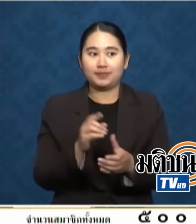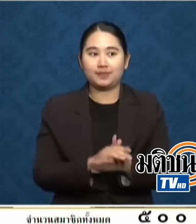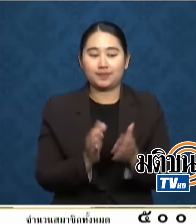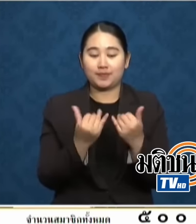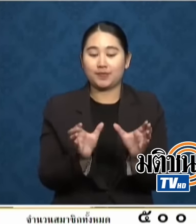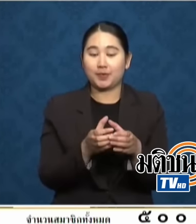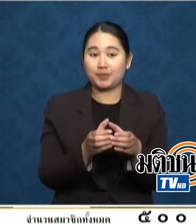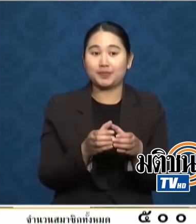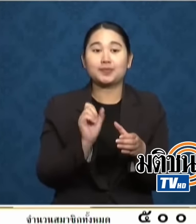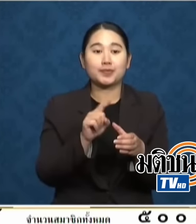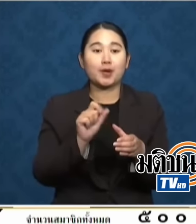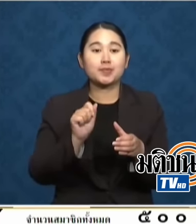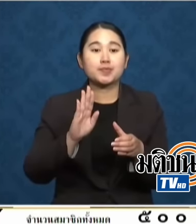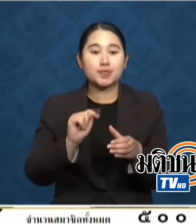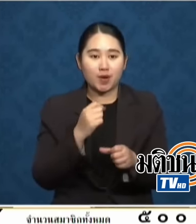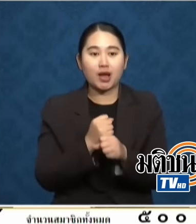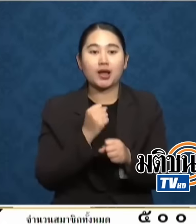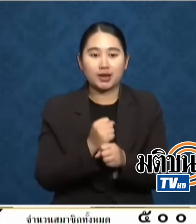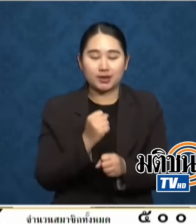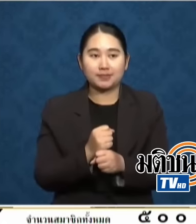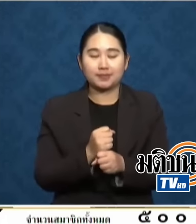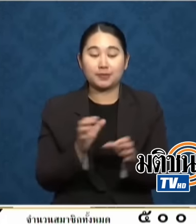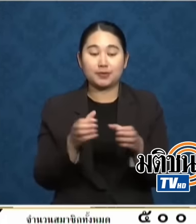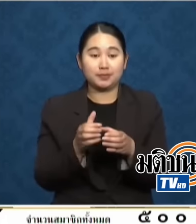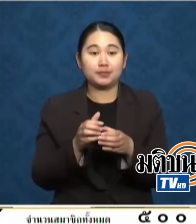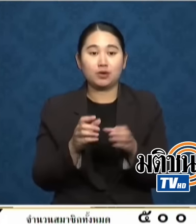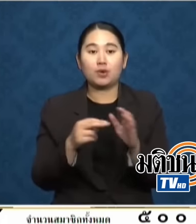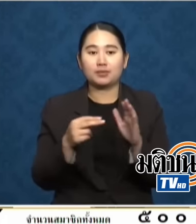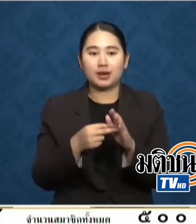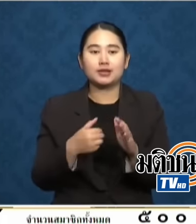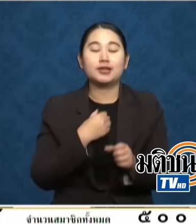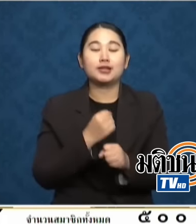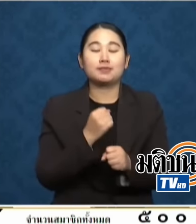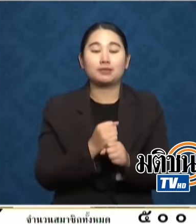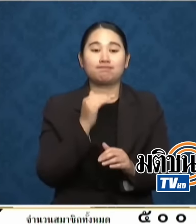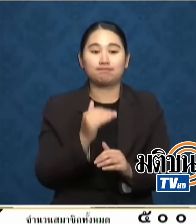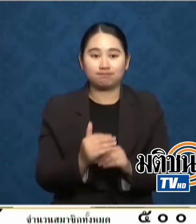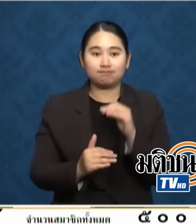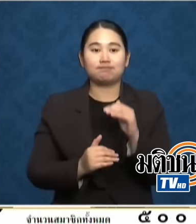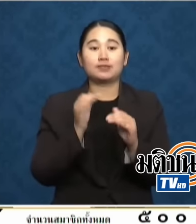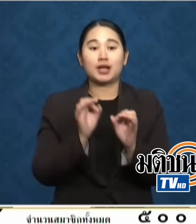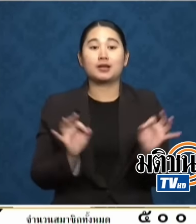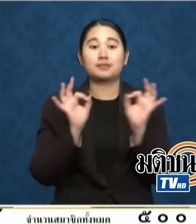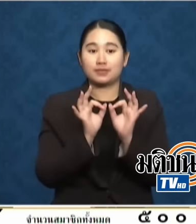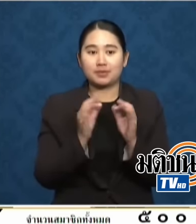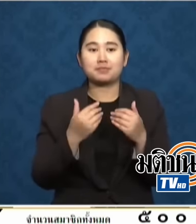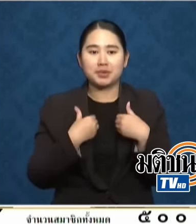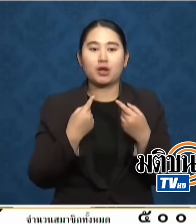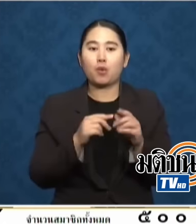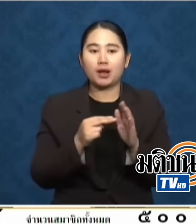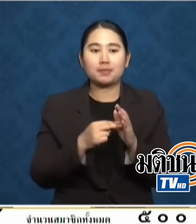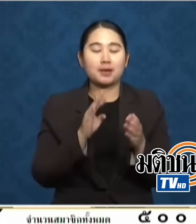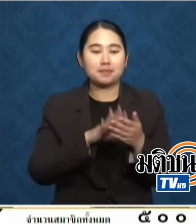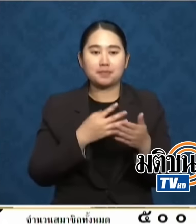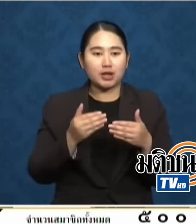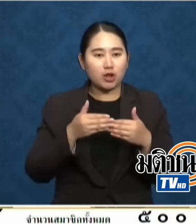สภาที่ปรึกษาจะไปมีบทบาทการมีสภาที่ปรึกษากลับมาจะเป็นเพียงก้าวหนึ่งก้าวสำคัญก้าวหนึ่งเท่านั้นยังไม่ใช่ยาวิเศ